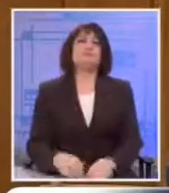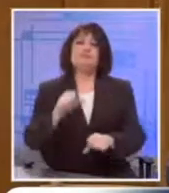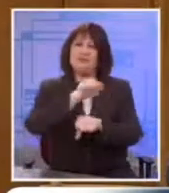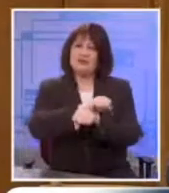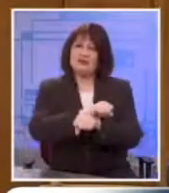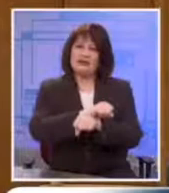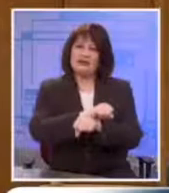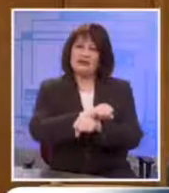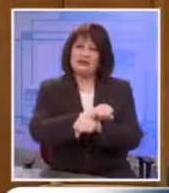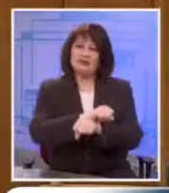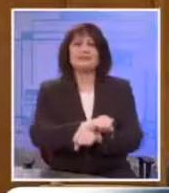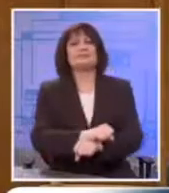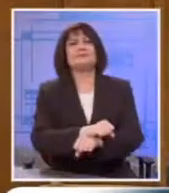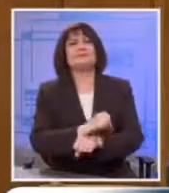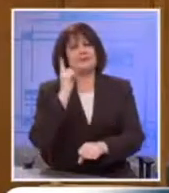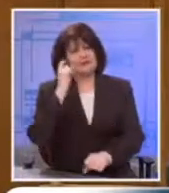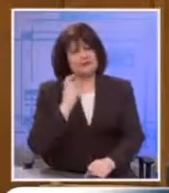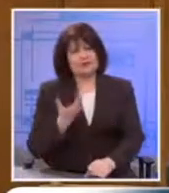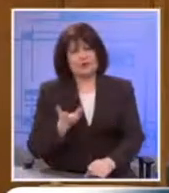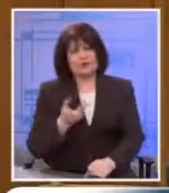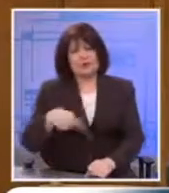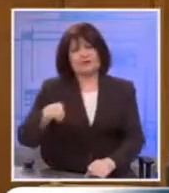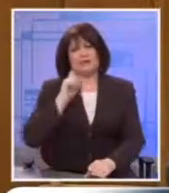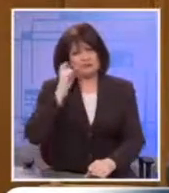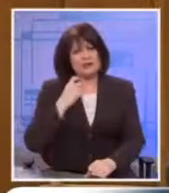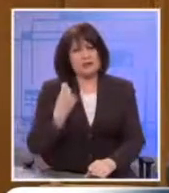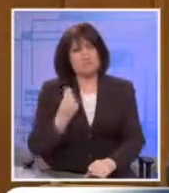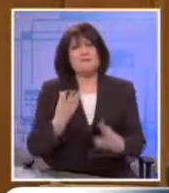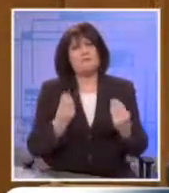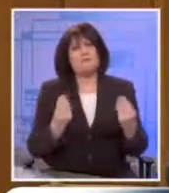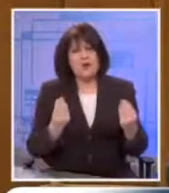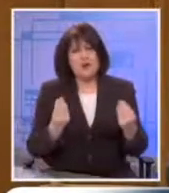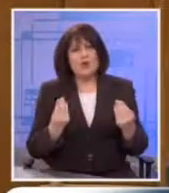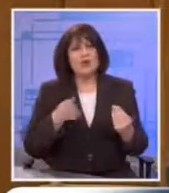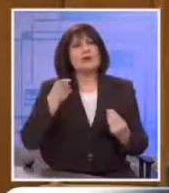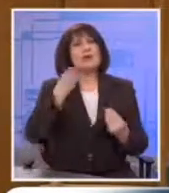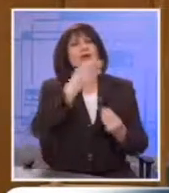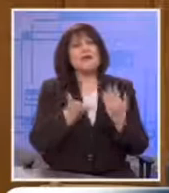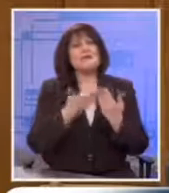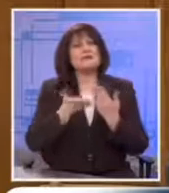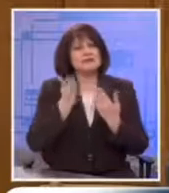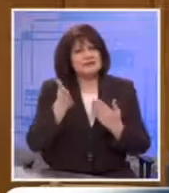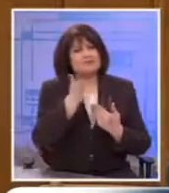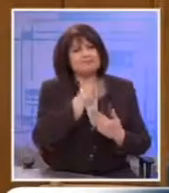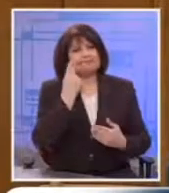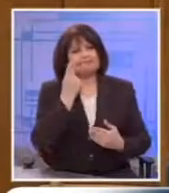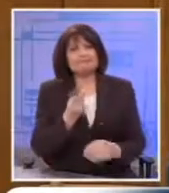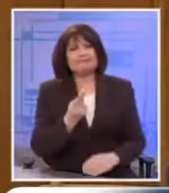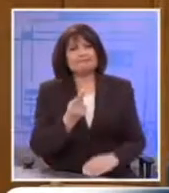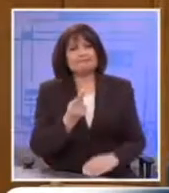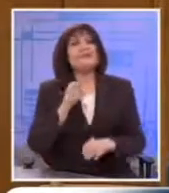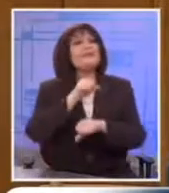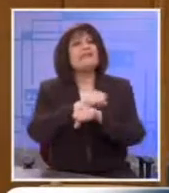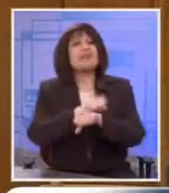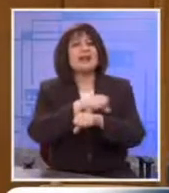Φυλακές, όπου όσες τις ξέρουμε και όσοι τις ξέρουμε και πολλοί από εμάς έχουμε επισκεφτεί συνεχώς, είναι